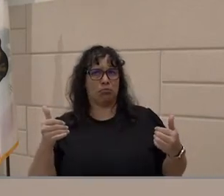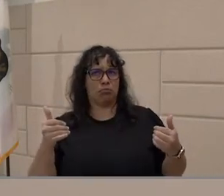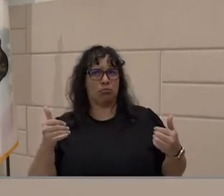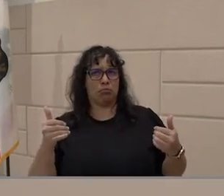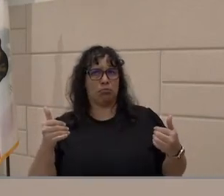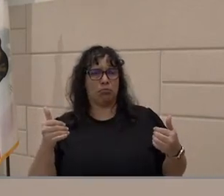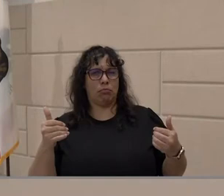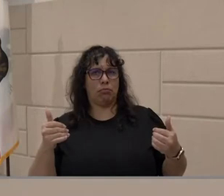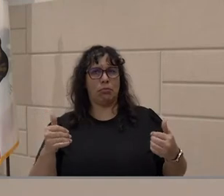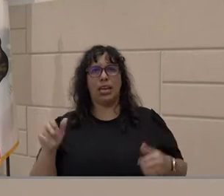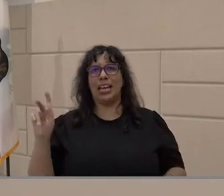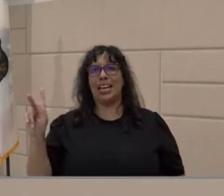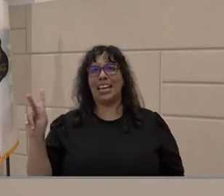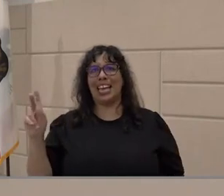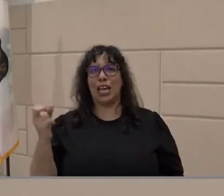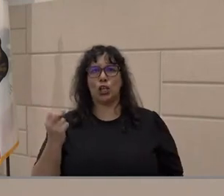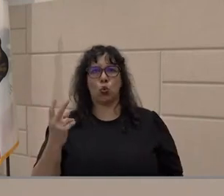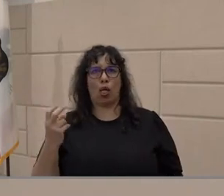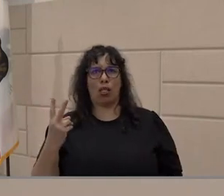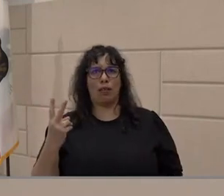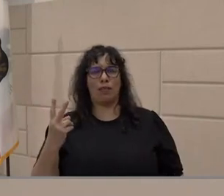ចរចានៅក្នុងការ